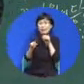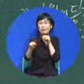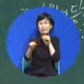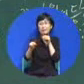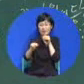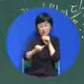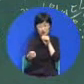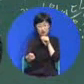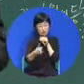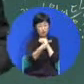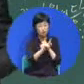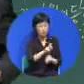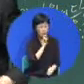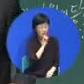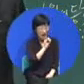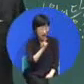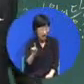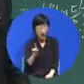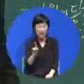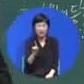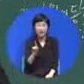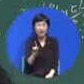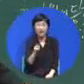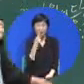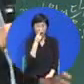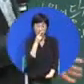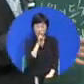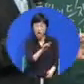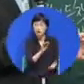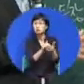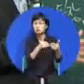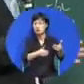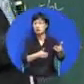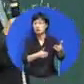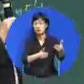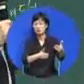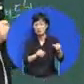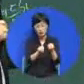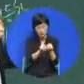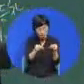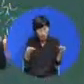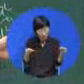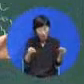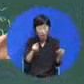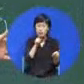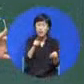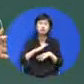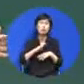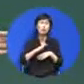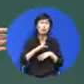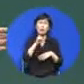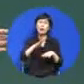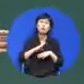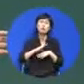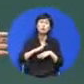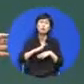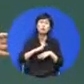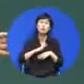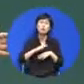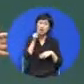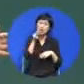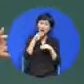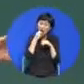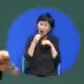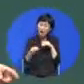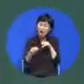out. 마, 그 that means you're going to die by someone pulling your tongue out. And that's actually very scary. 죽는다, In